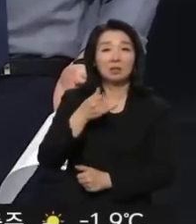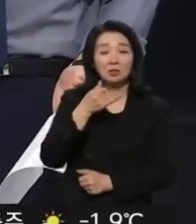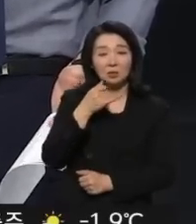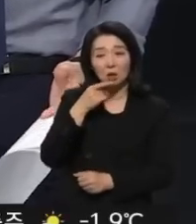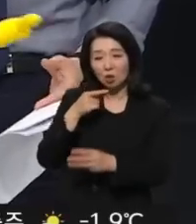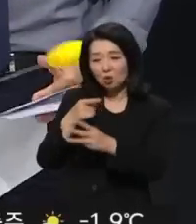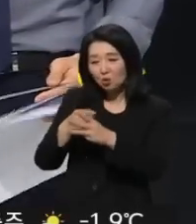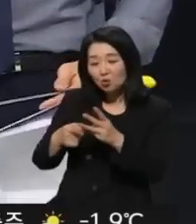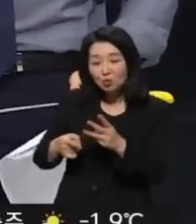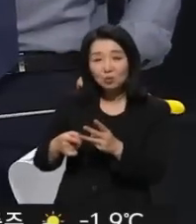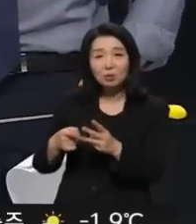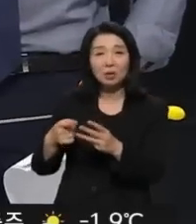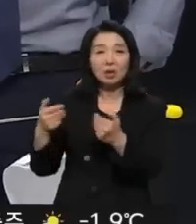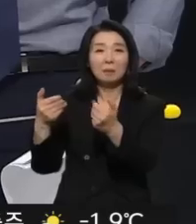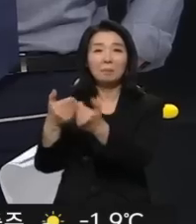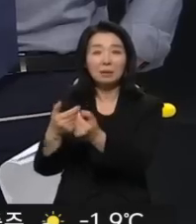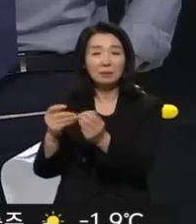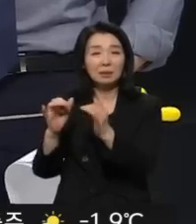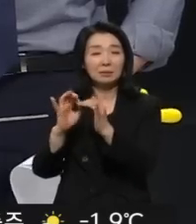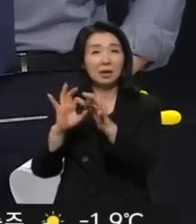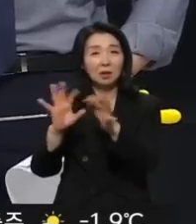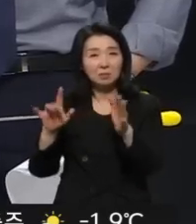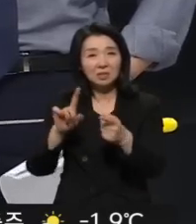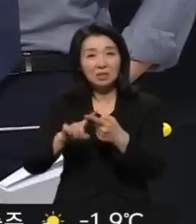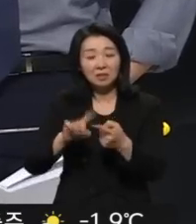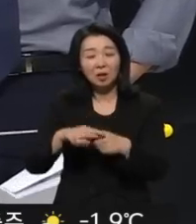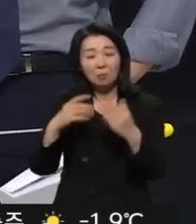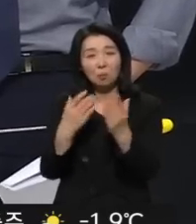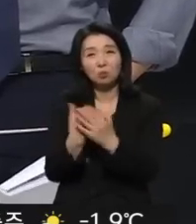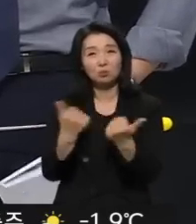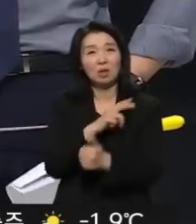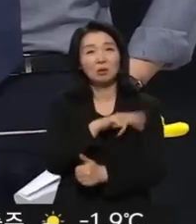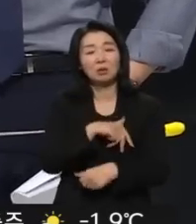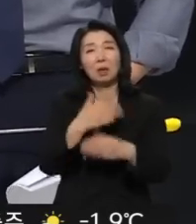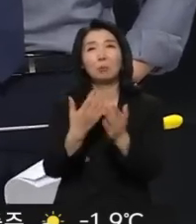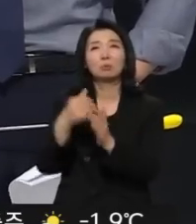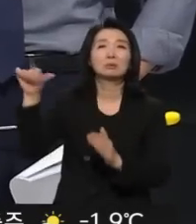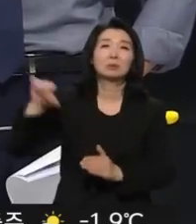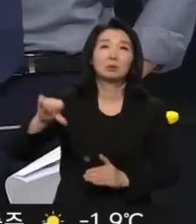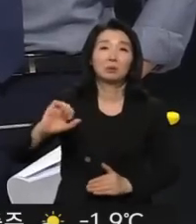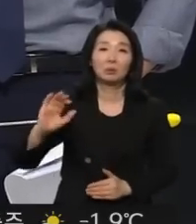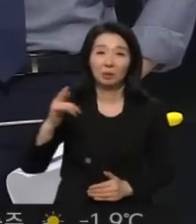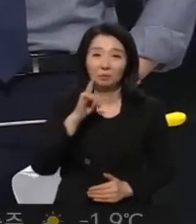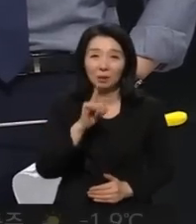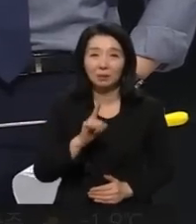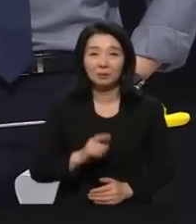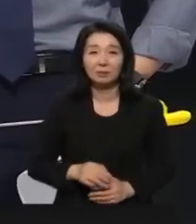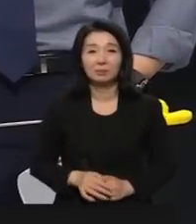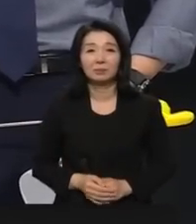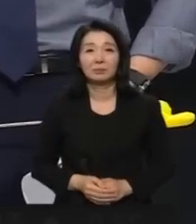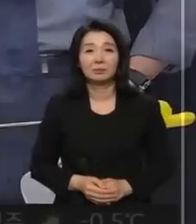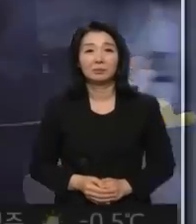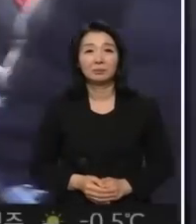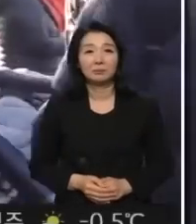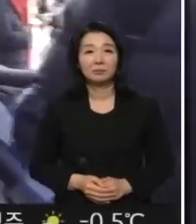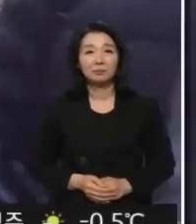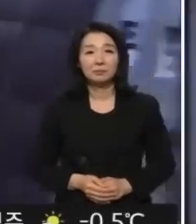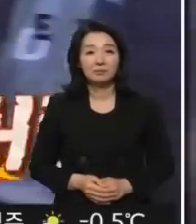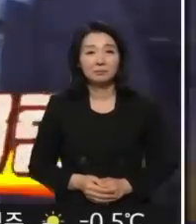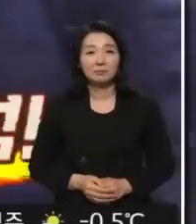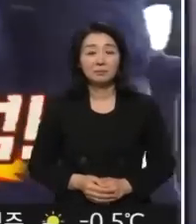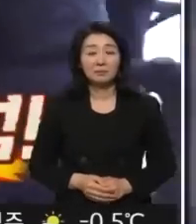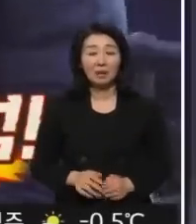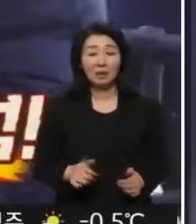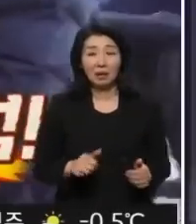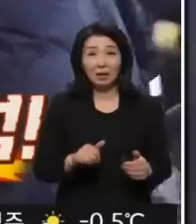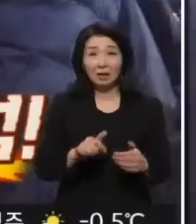것 없이 이대로 가다간 다음 총선에서 다 죽는다는 공감대가 형성돼 있기 때문입니다. 다 같이